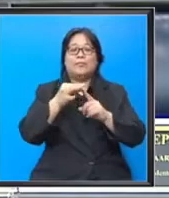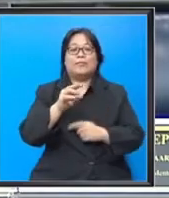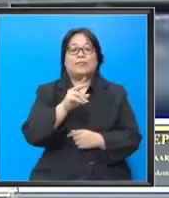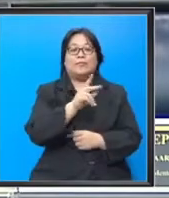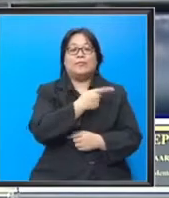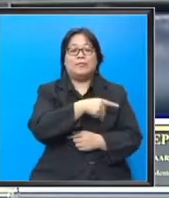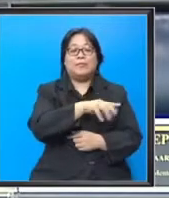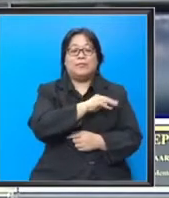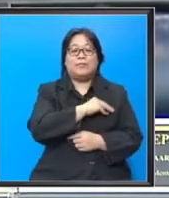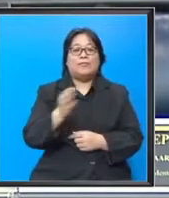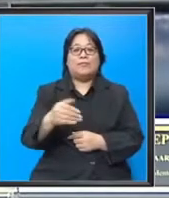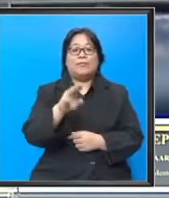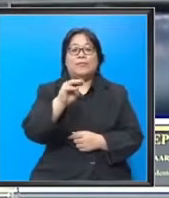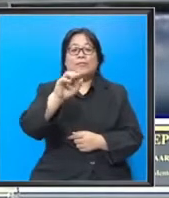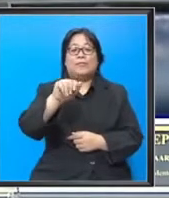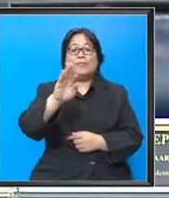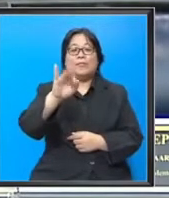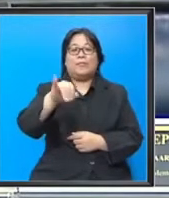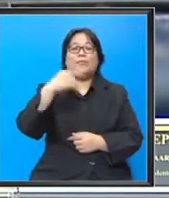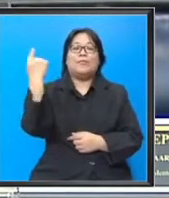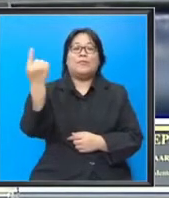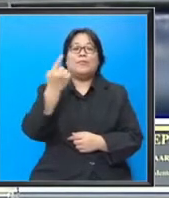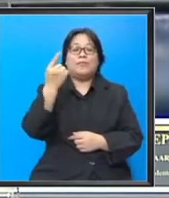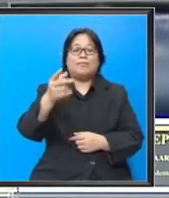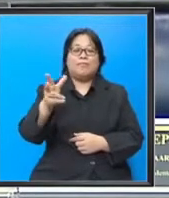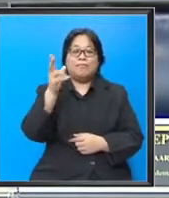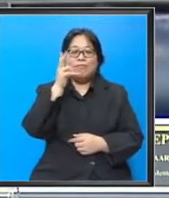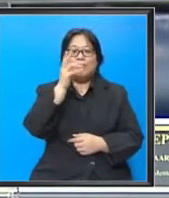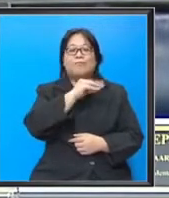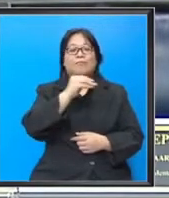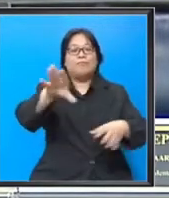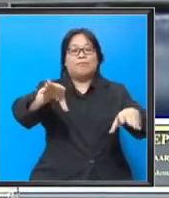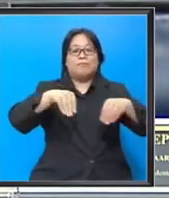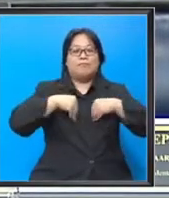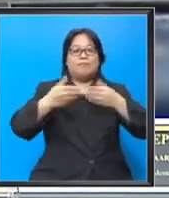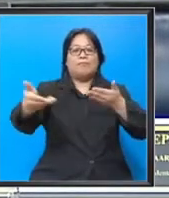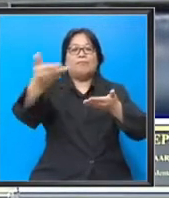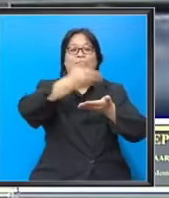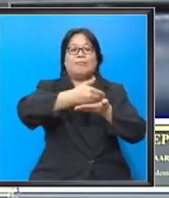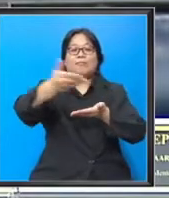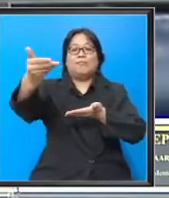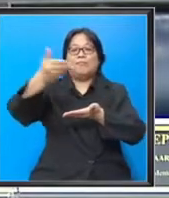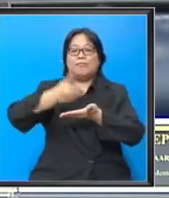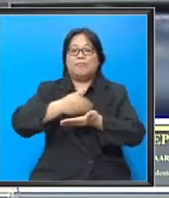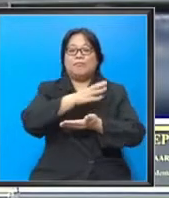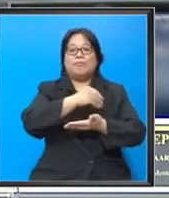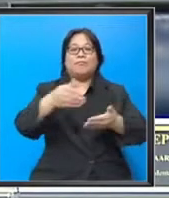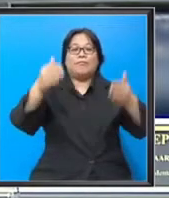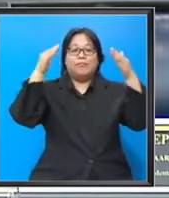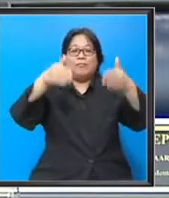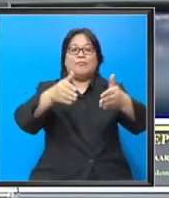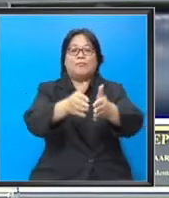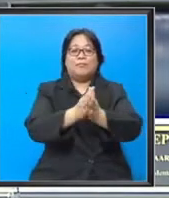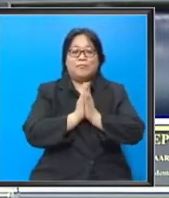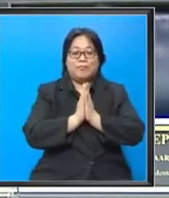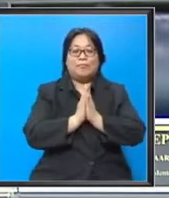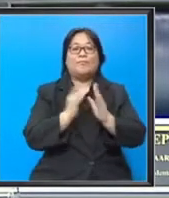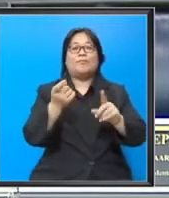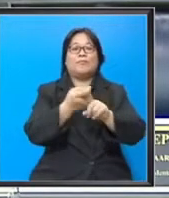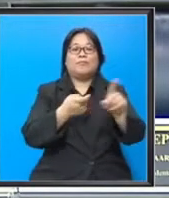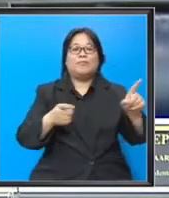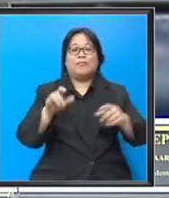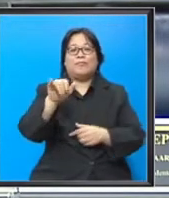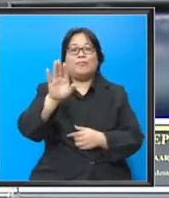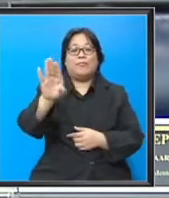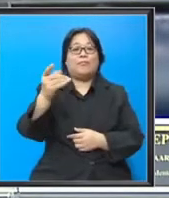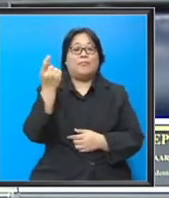Pertanian dan industri makanan sentiasa mendengar dan menyambut baik cadangan cadangan dan permintaan-permintaan yang dikemukankan